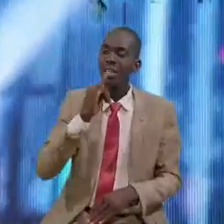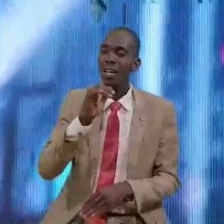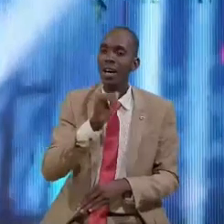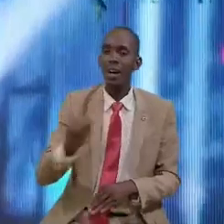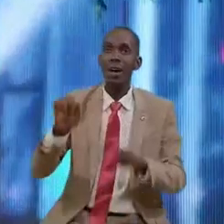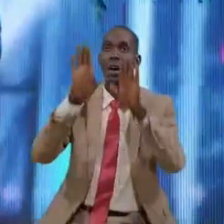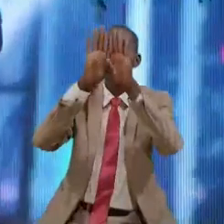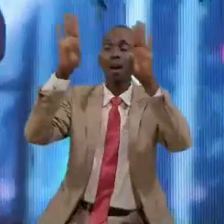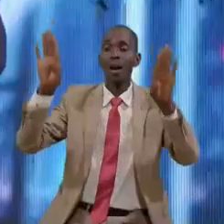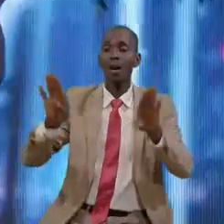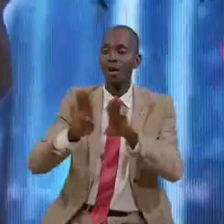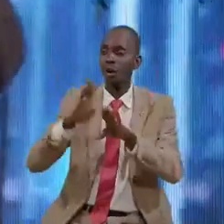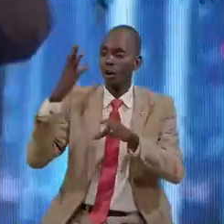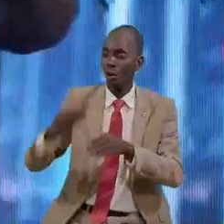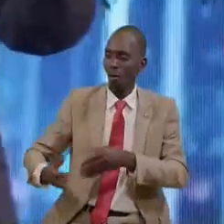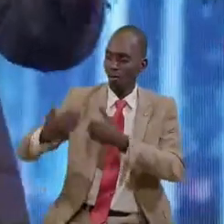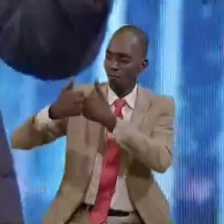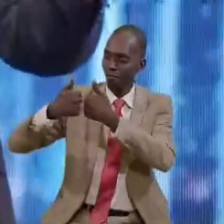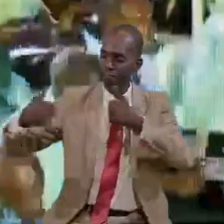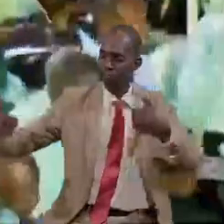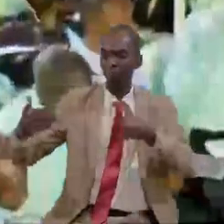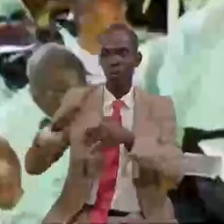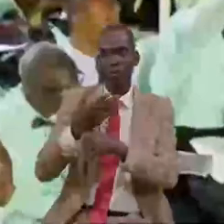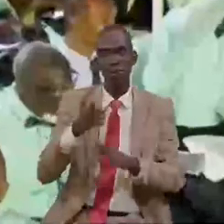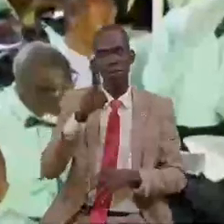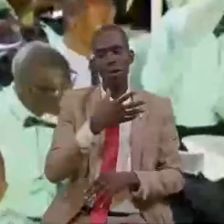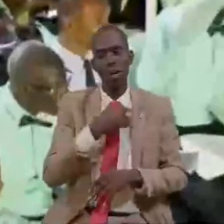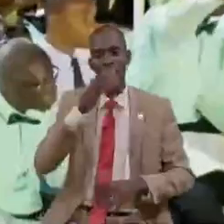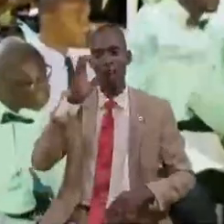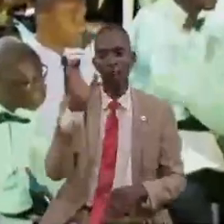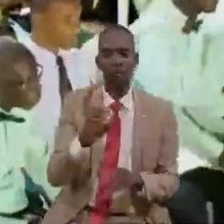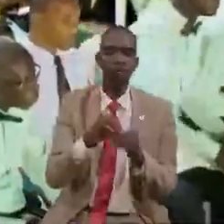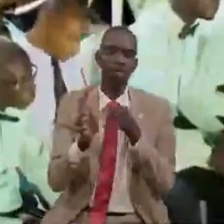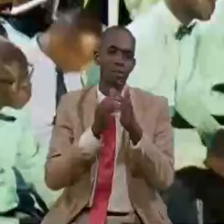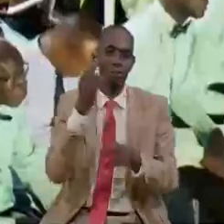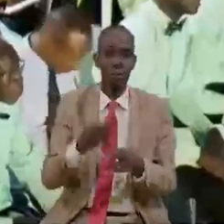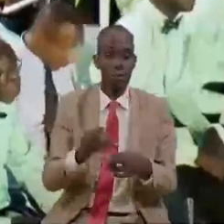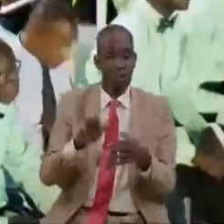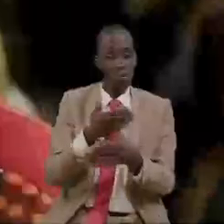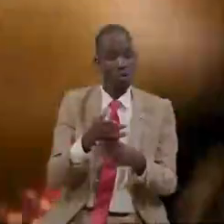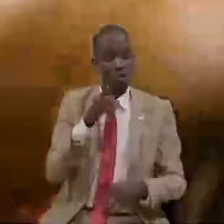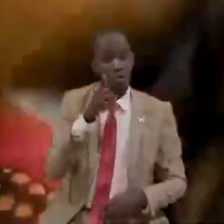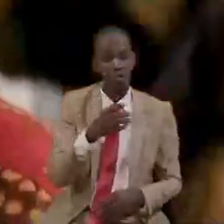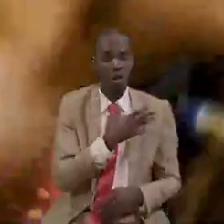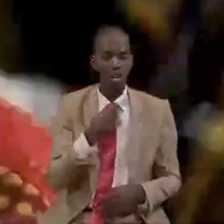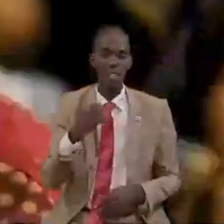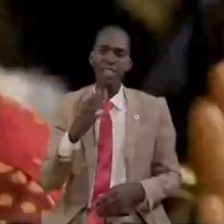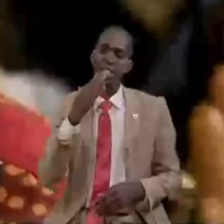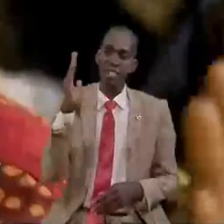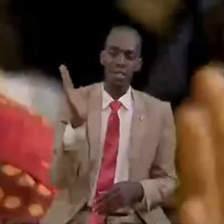une muraille de démarcation entre vous et les malédictions, entre vous et le